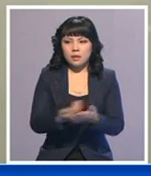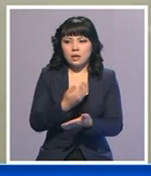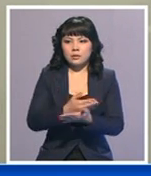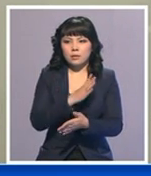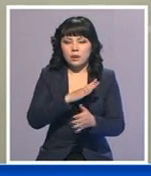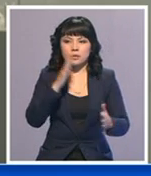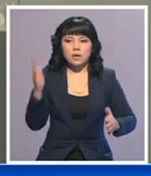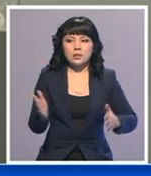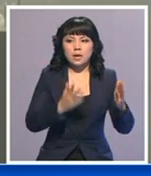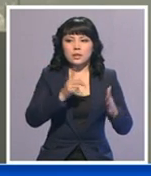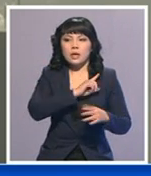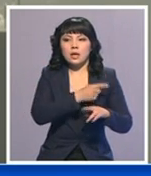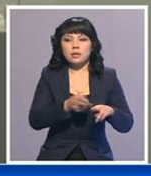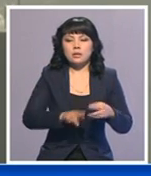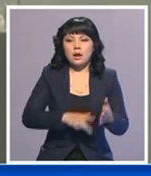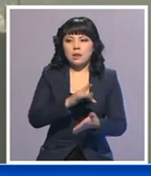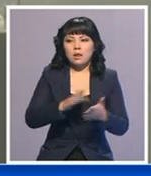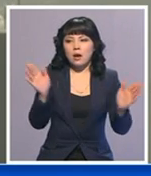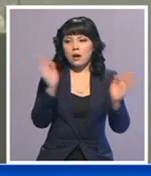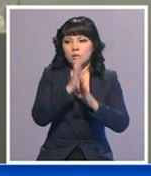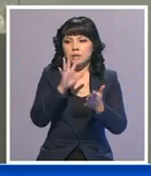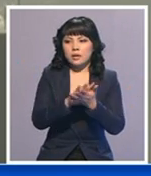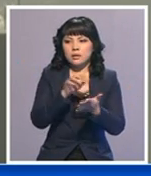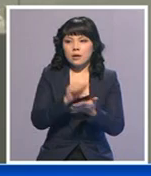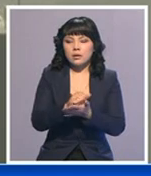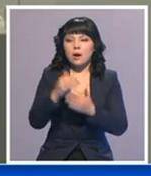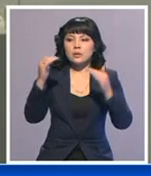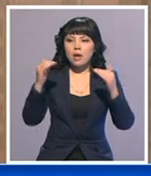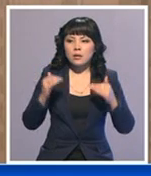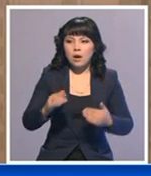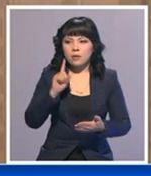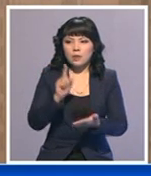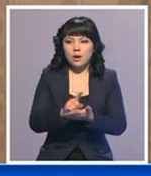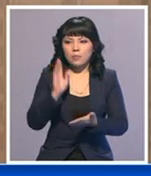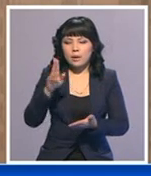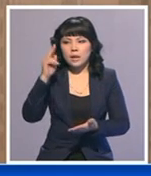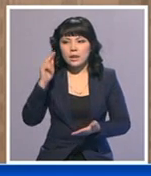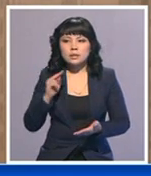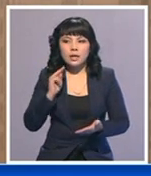хабарлауынша, жел күшейсе мұндағы қалалардың атмосферасы тіпті нашарлайды. Ал Қытайда қыс кезінде